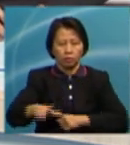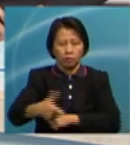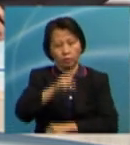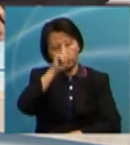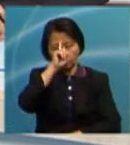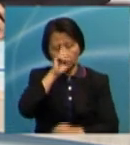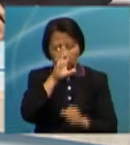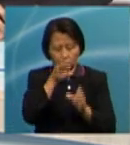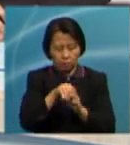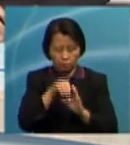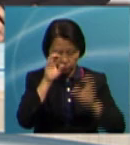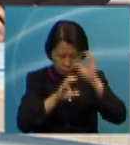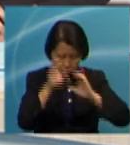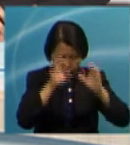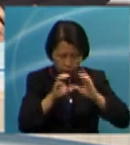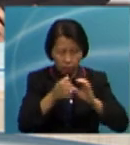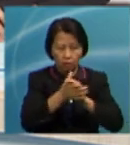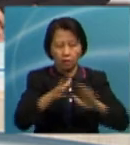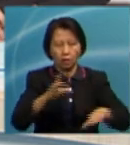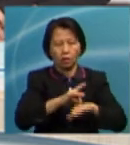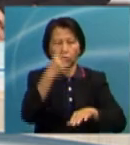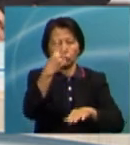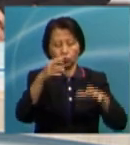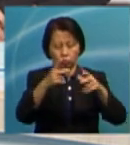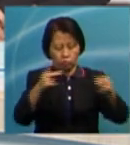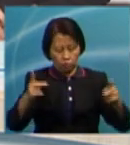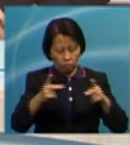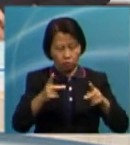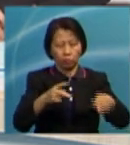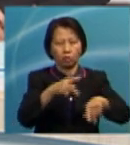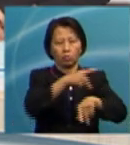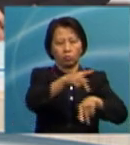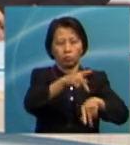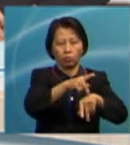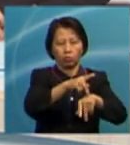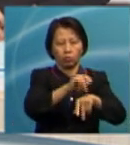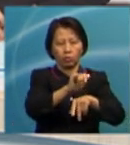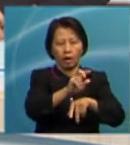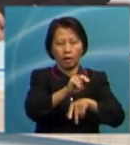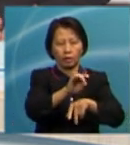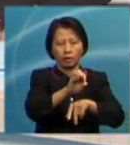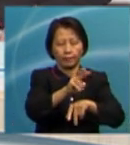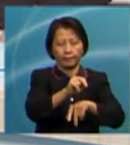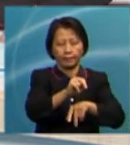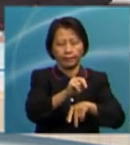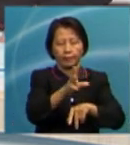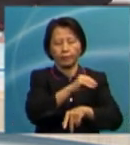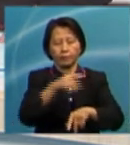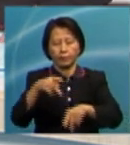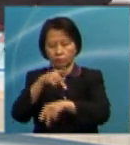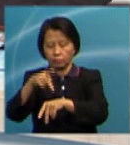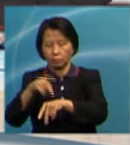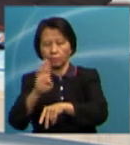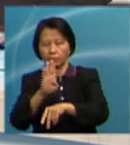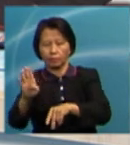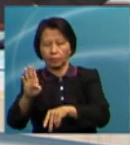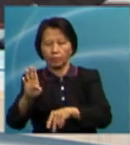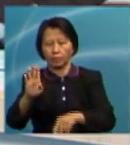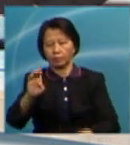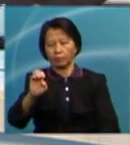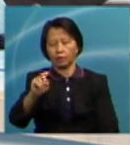terlibat dalam operasi mencari dan menyelamat di dua kawasan iaitu kepulauan Andaman dan nikoba dan Barat teluk